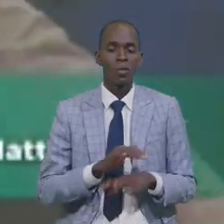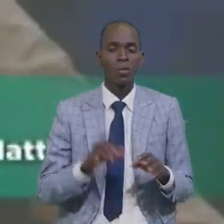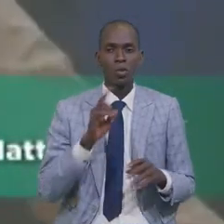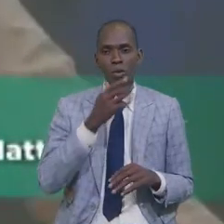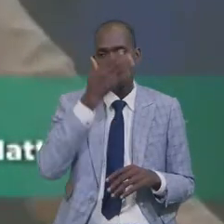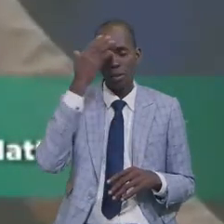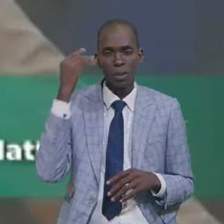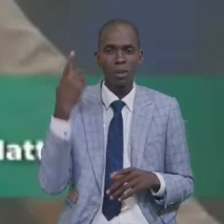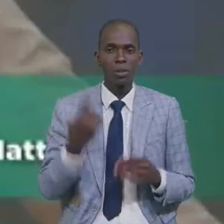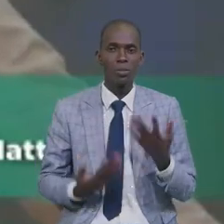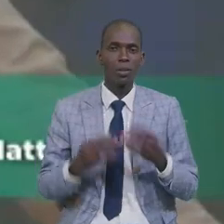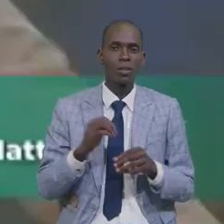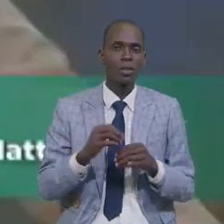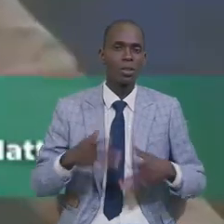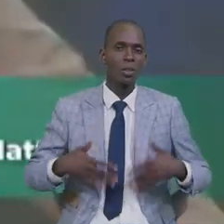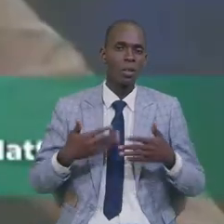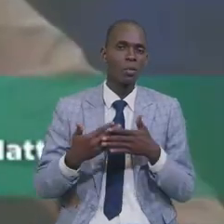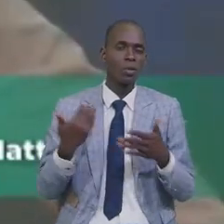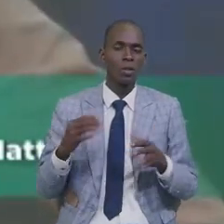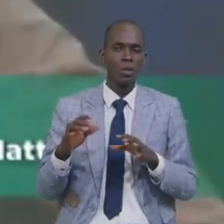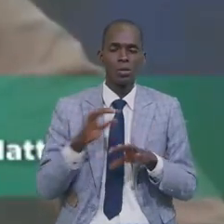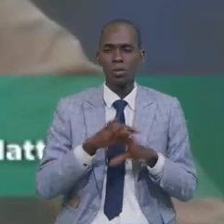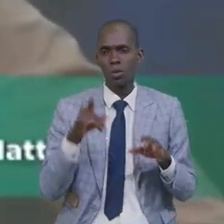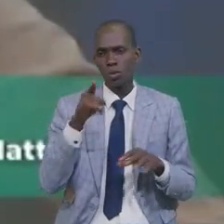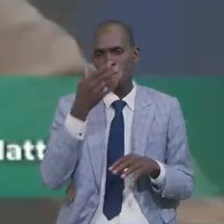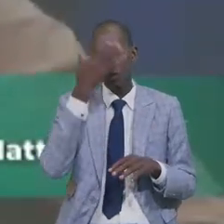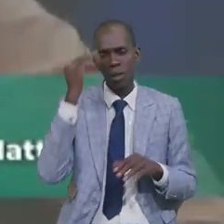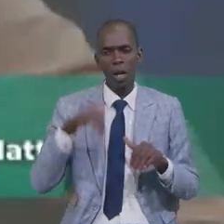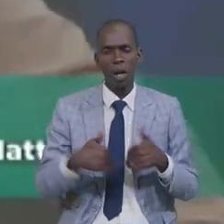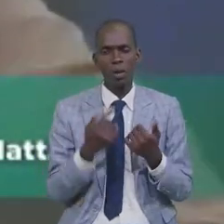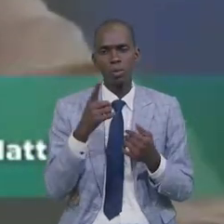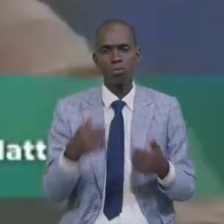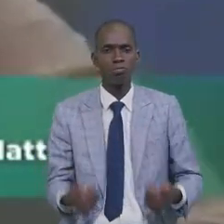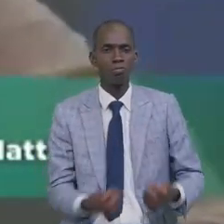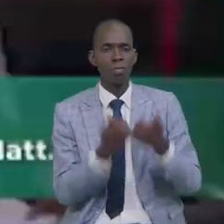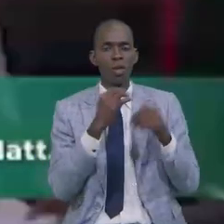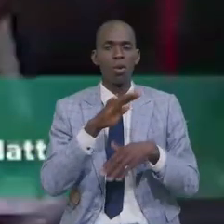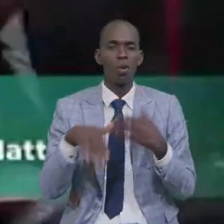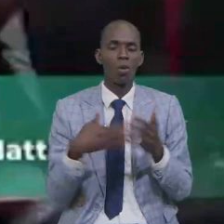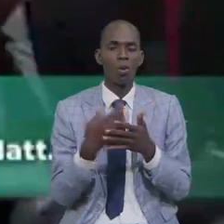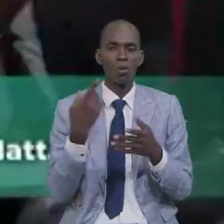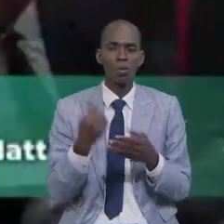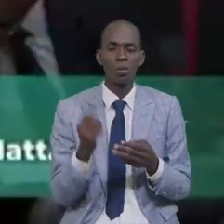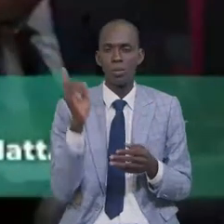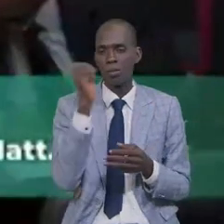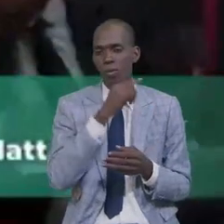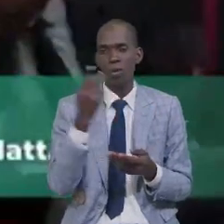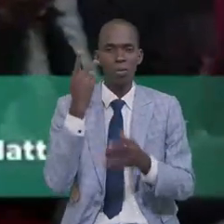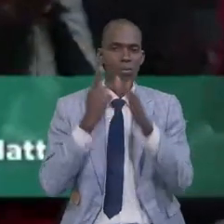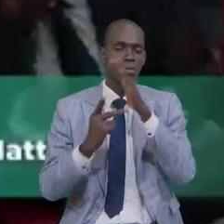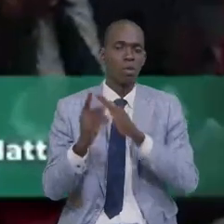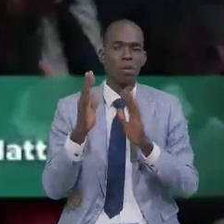N'oublie pas le feu. Est-ce que tu as oublié comment tu as affronté tous ces prophètes de Baal, Élie, tout